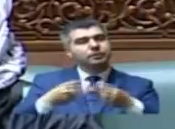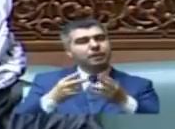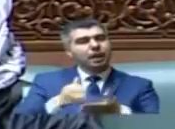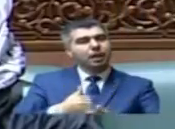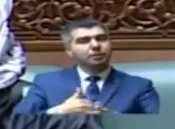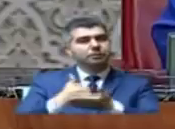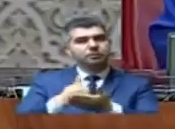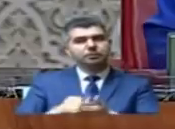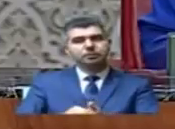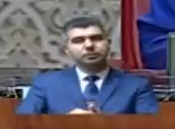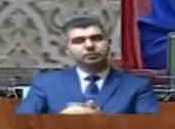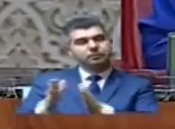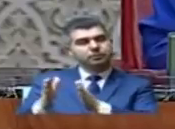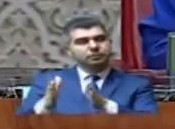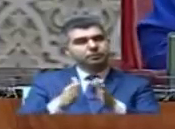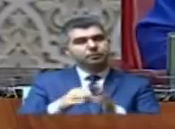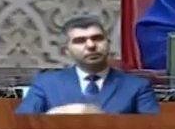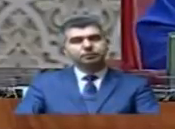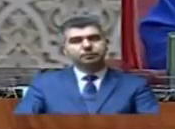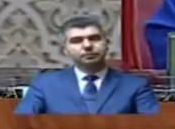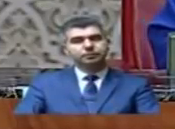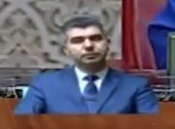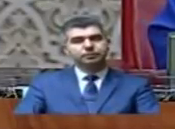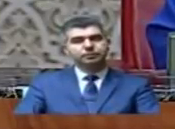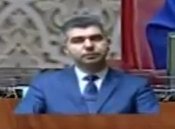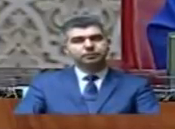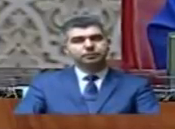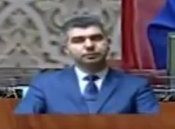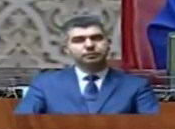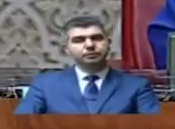وشكرا. شكرا سيد المستشار. كلمة للسيد الوزير.